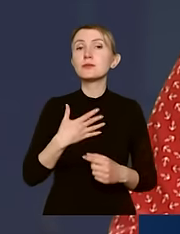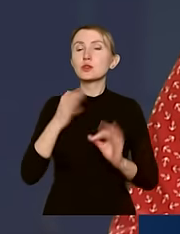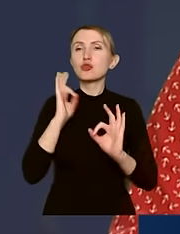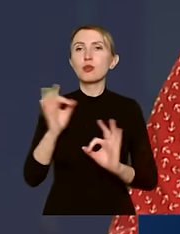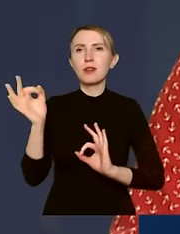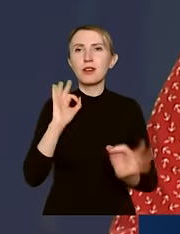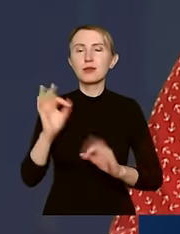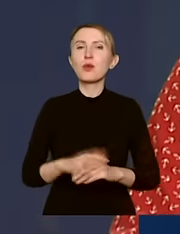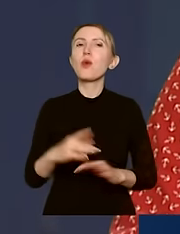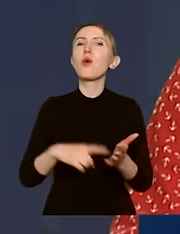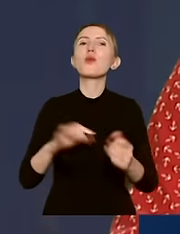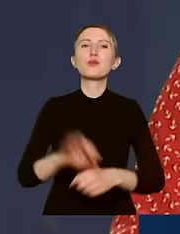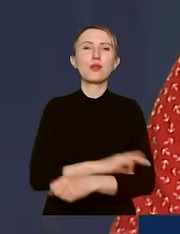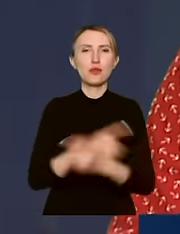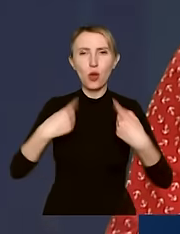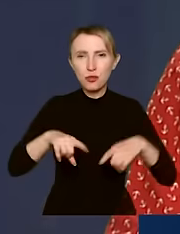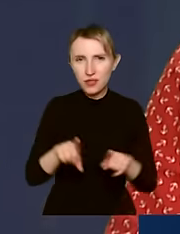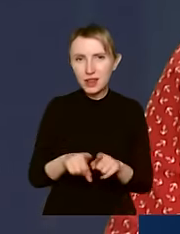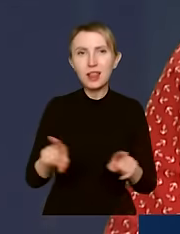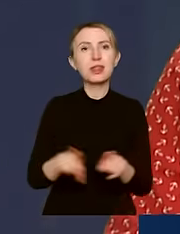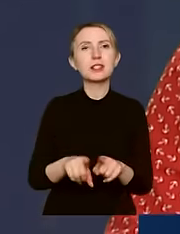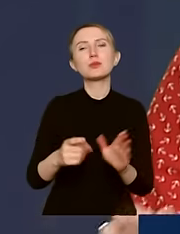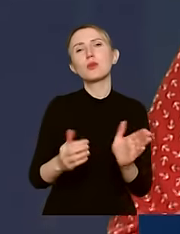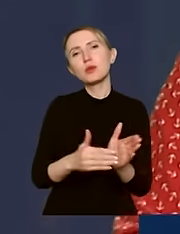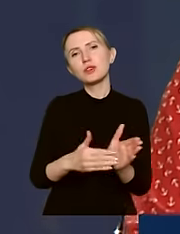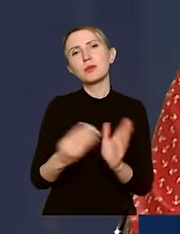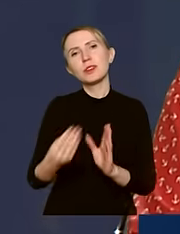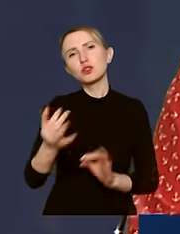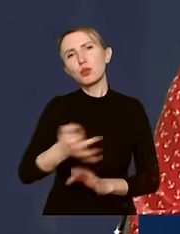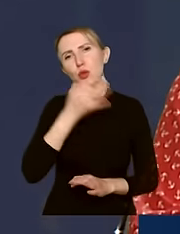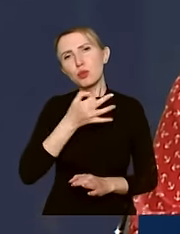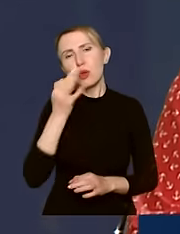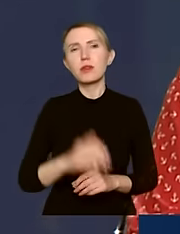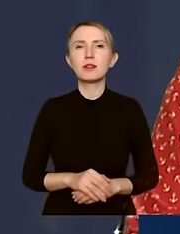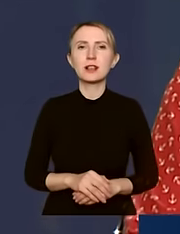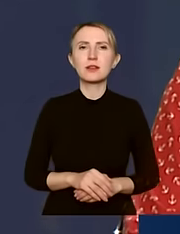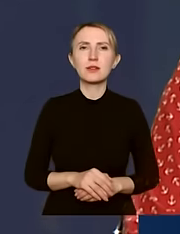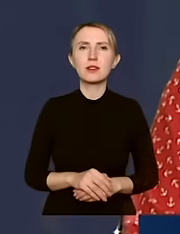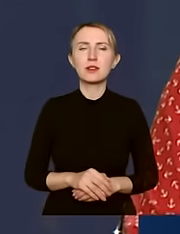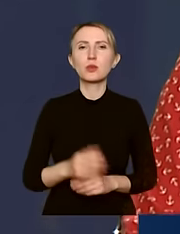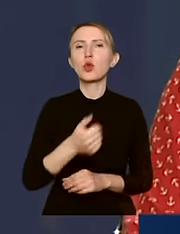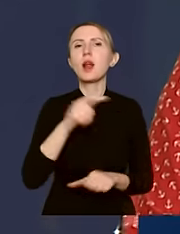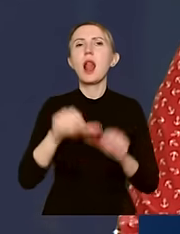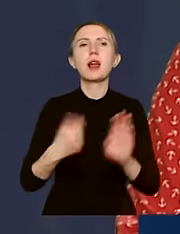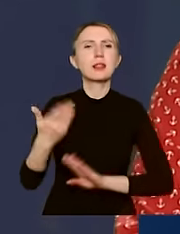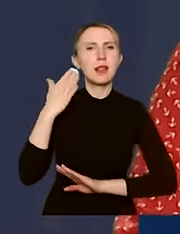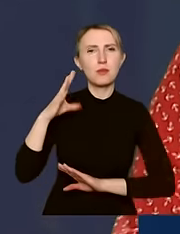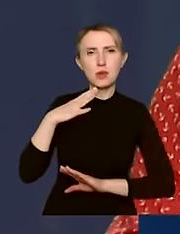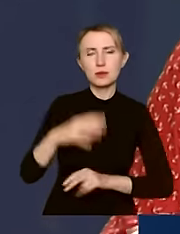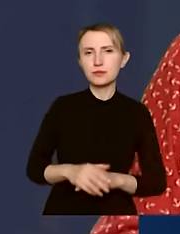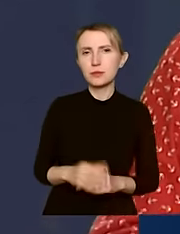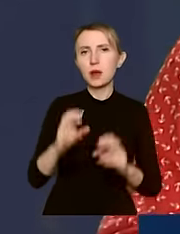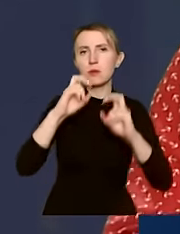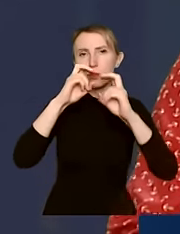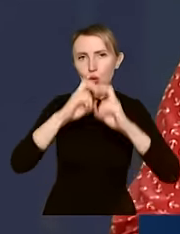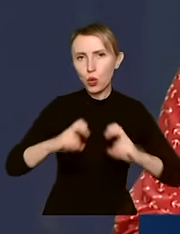wszystkim to jest projekt obywatelski, który też pewnie wymaga jakichś poprawek, bo on był składany dobrych kilka lat temu i to procedowanie znaczy, za czasów Prawa i